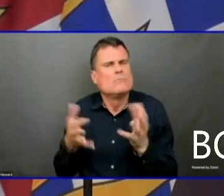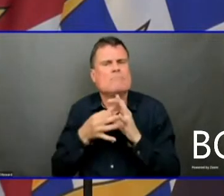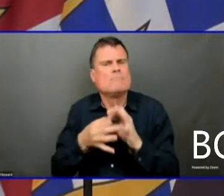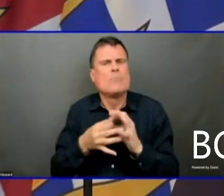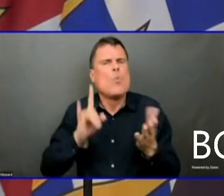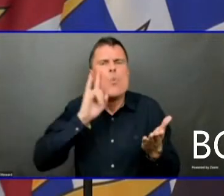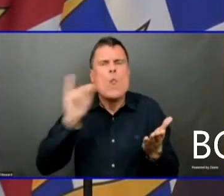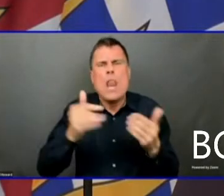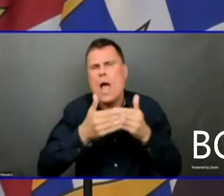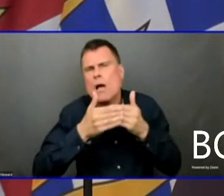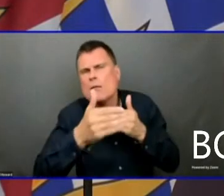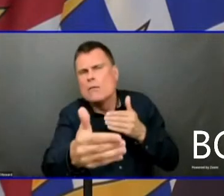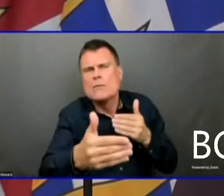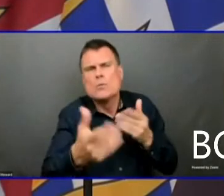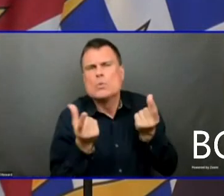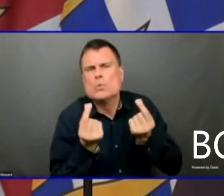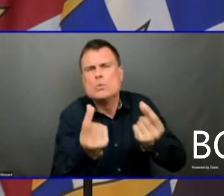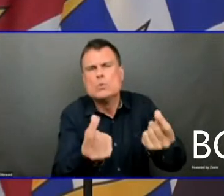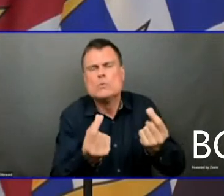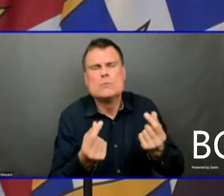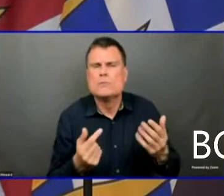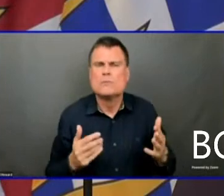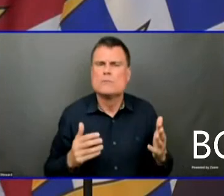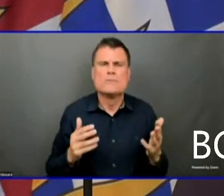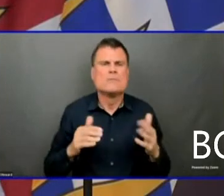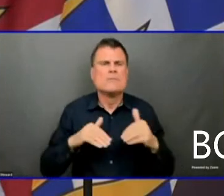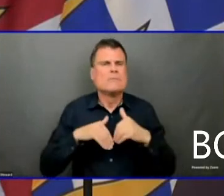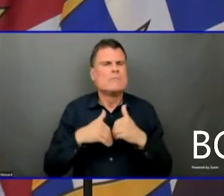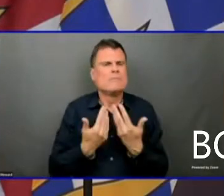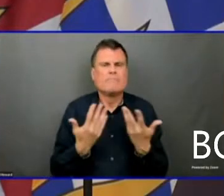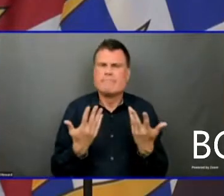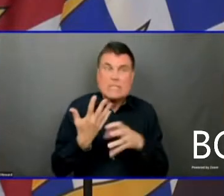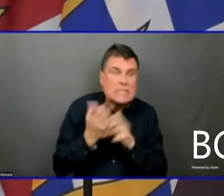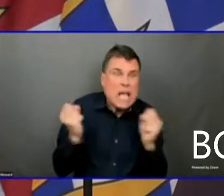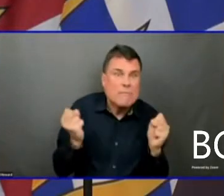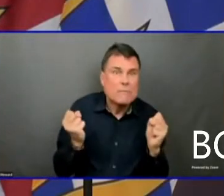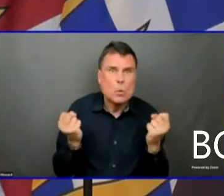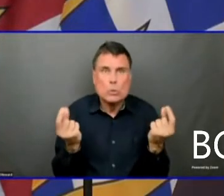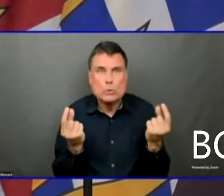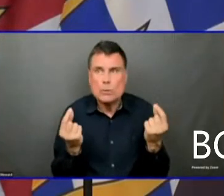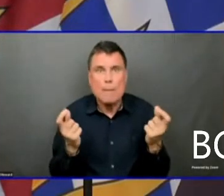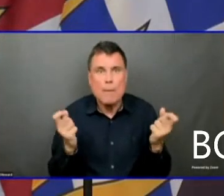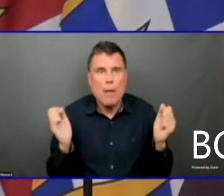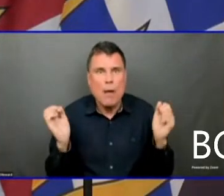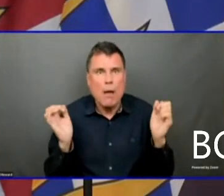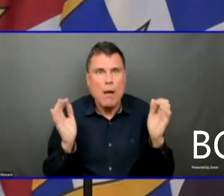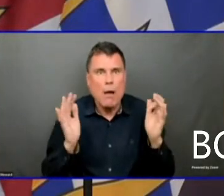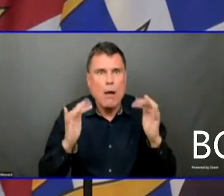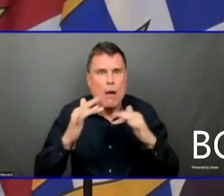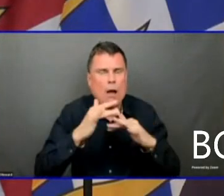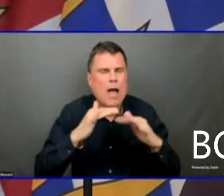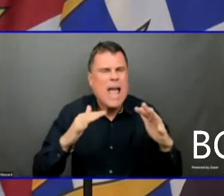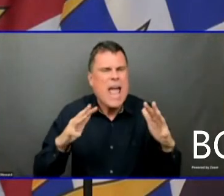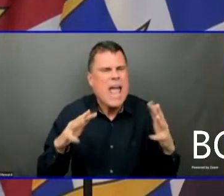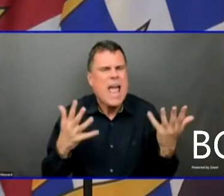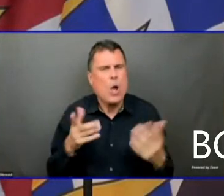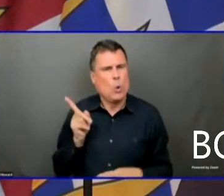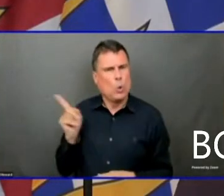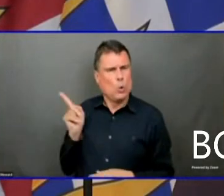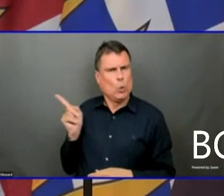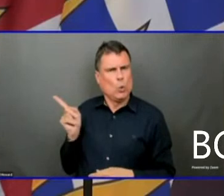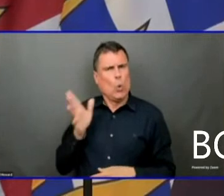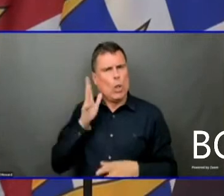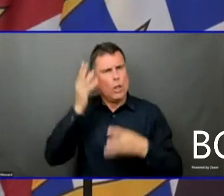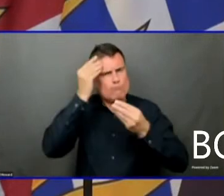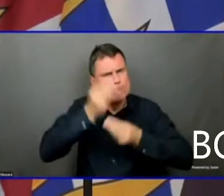呢，又说到了重启 2.0 啊，我们之前是 2.0， 现在很流行啊，文革 2.0 啊，大家都看